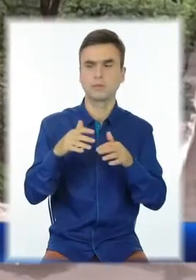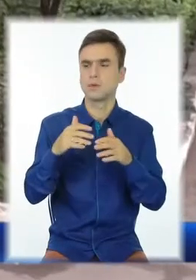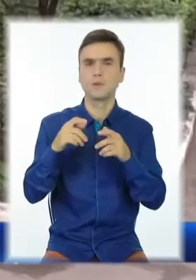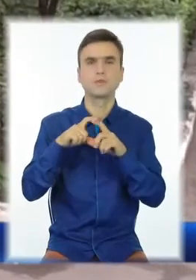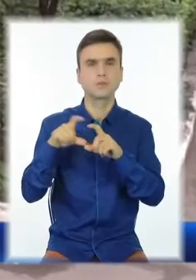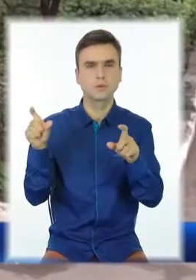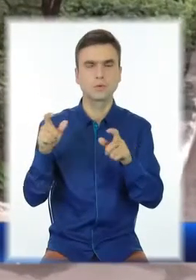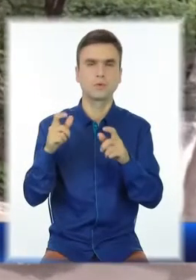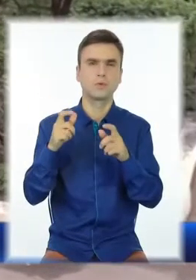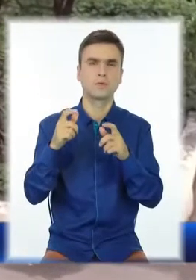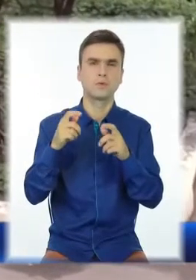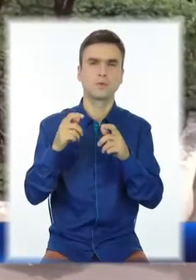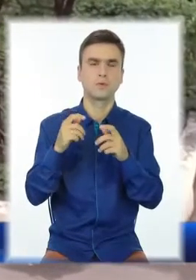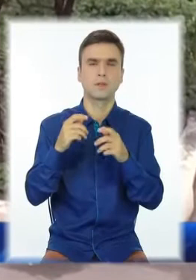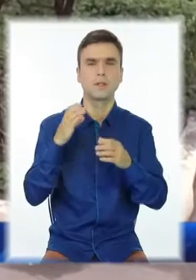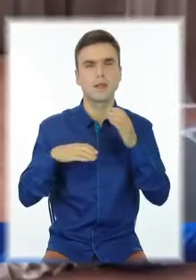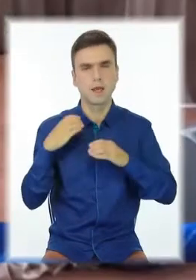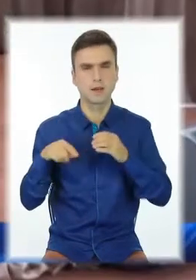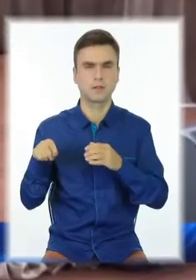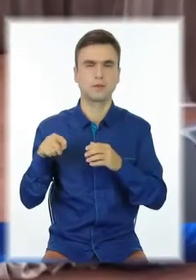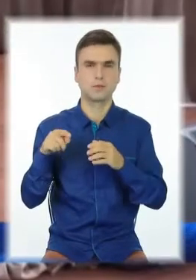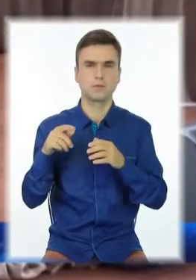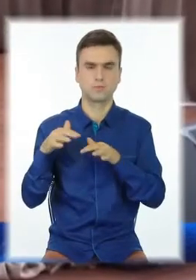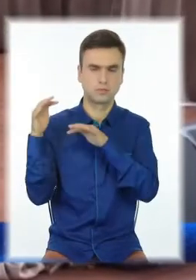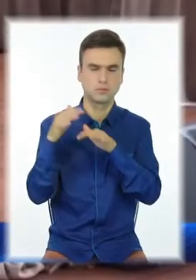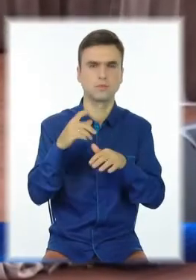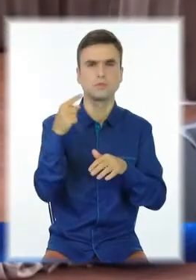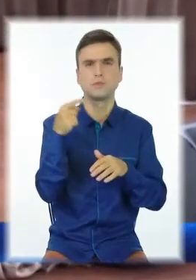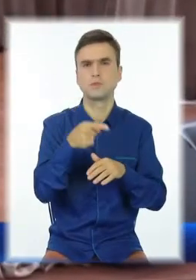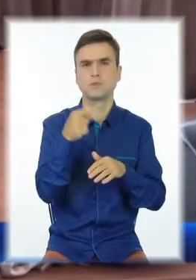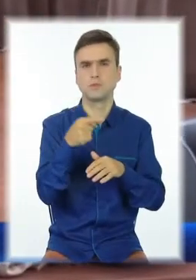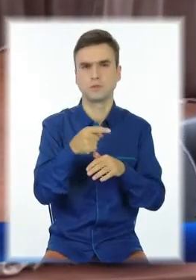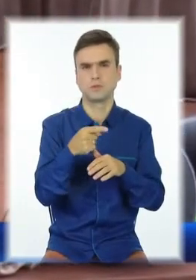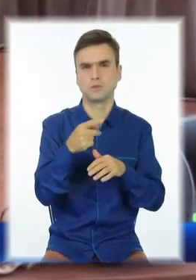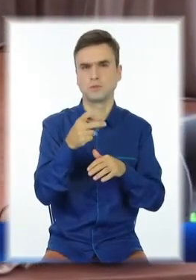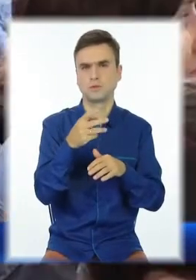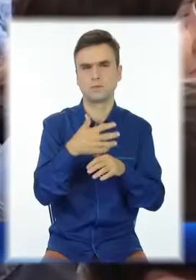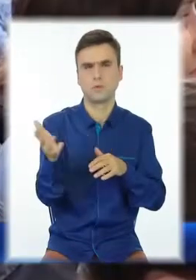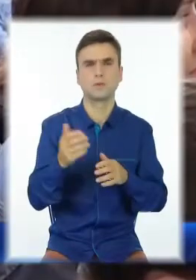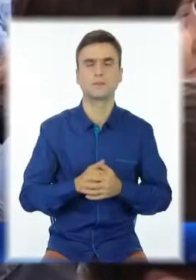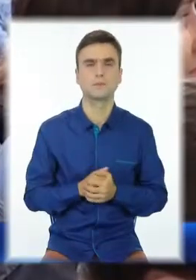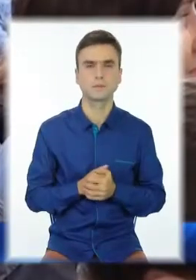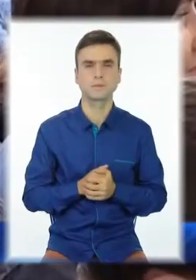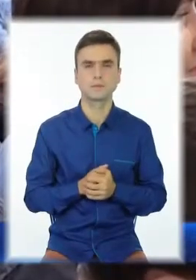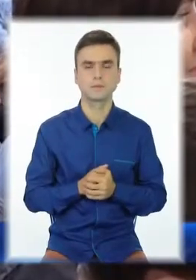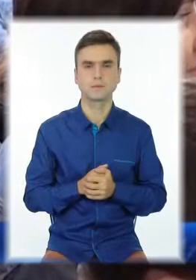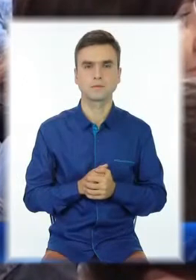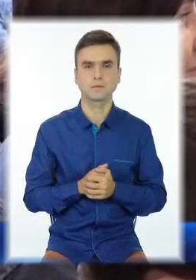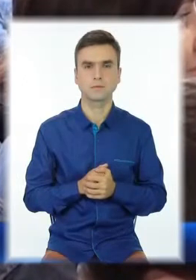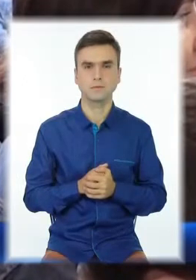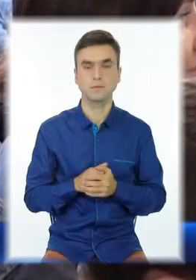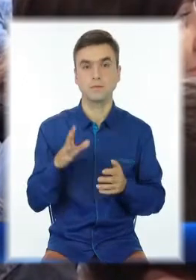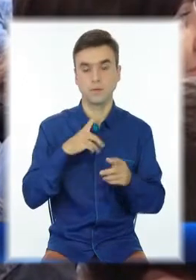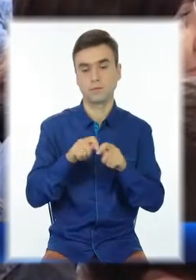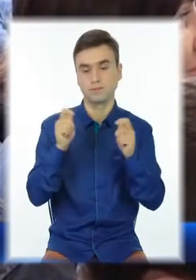шкіл, і майже 300 чоловік прийшли одразу на другий і третій курс після училищ і технікумів. Для студентів